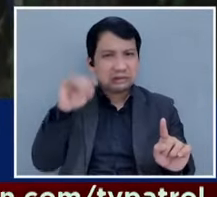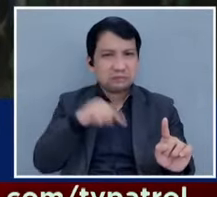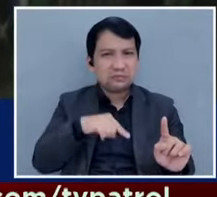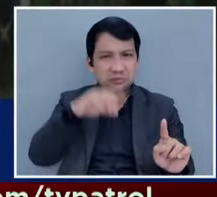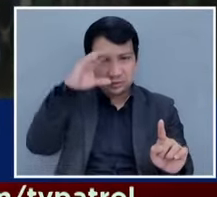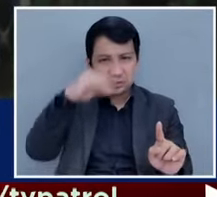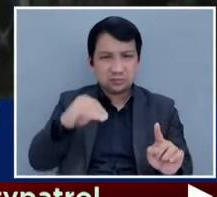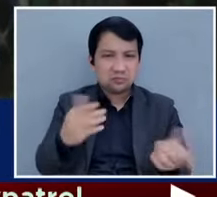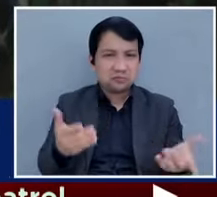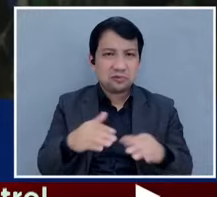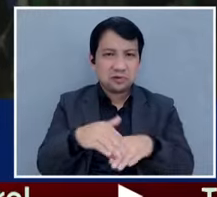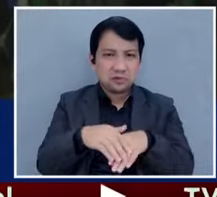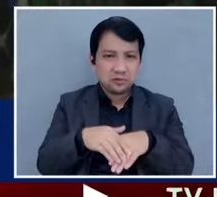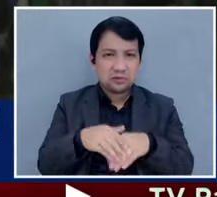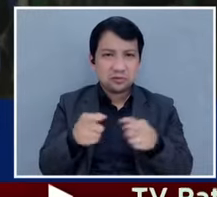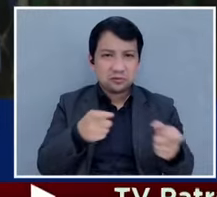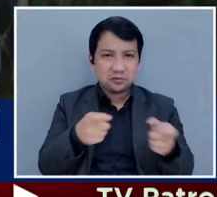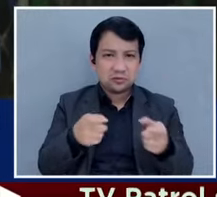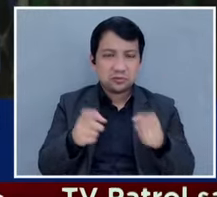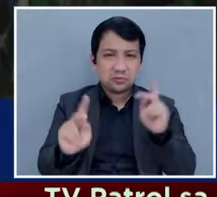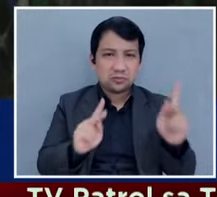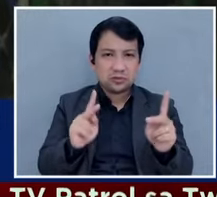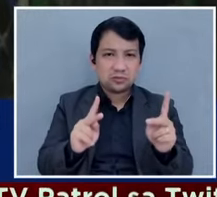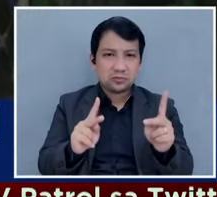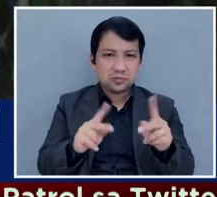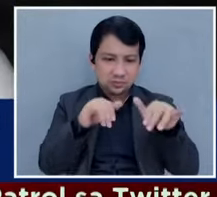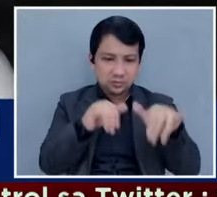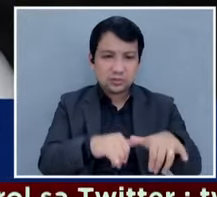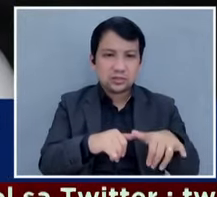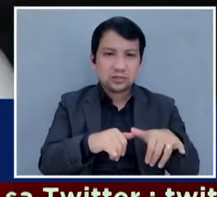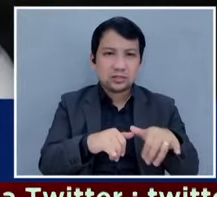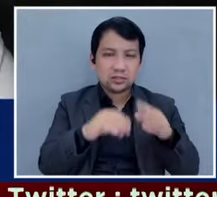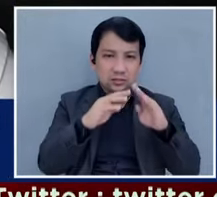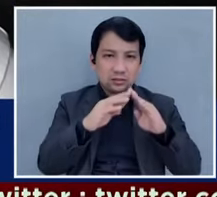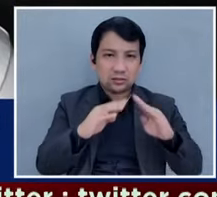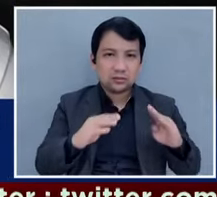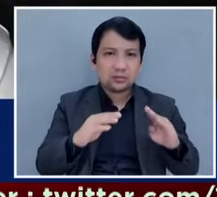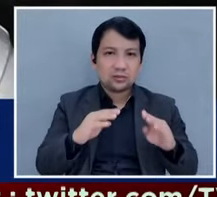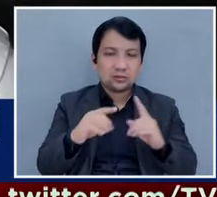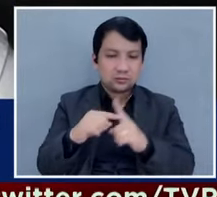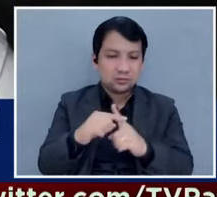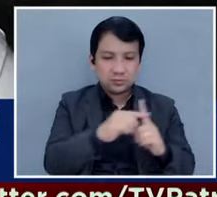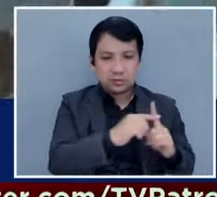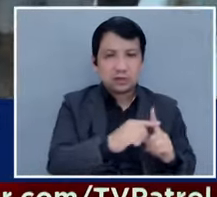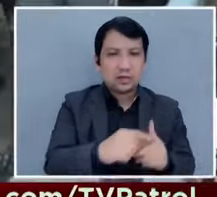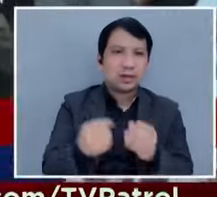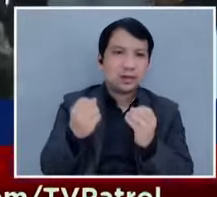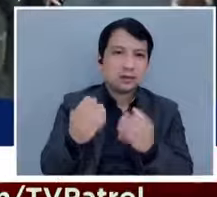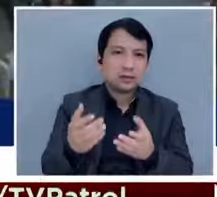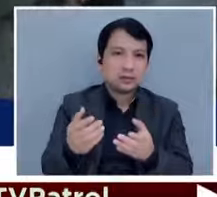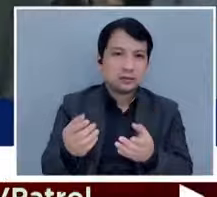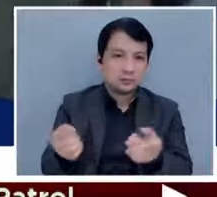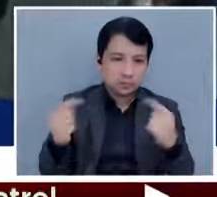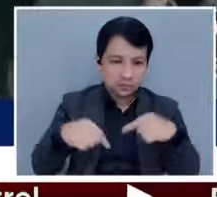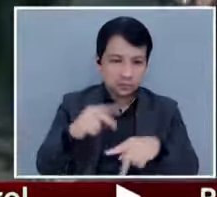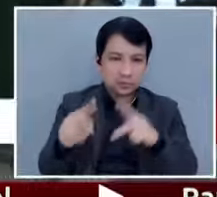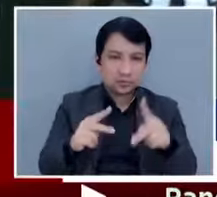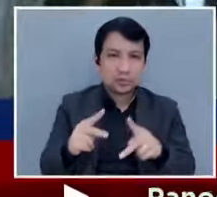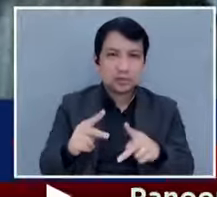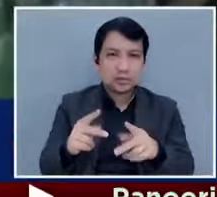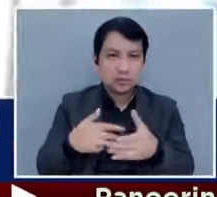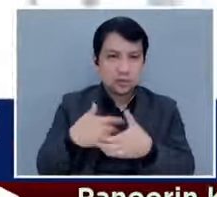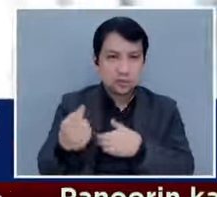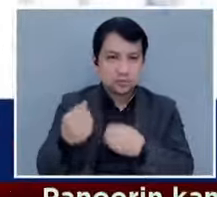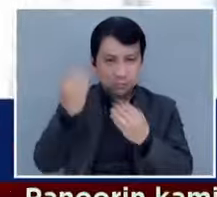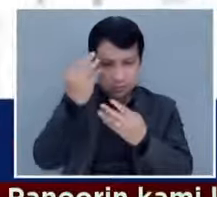wala rin silang kontrol sa mga taong tumitira sa loob ng sementeryo. Ito talaga ang tao rito, come and go po. Ginawa naman ng aming mayor